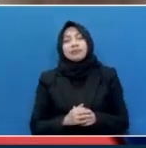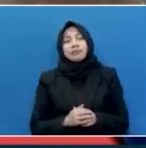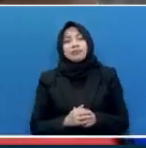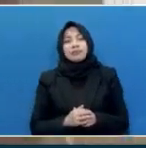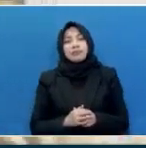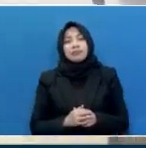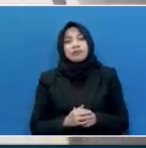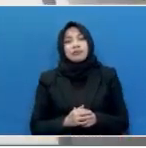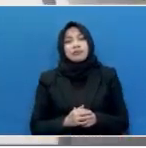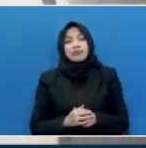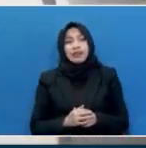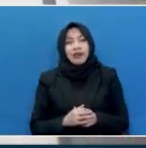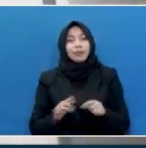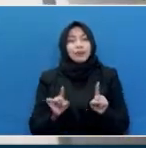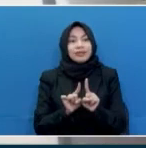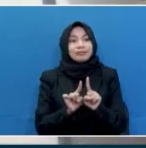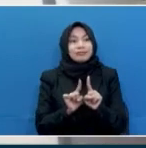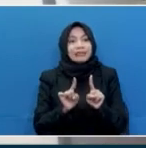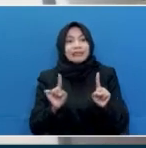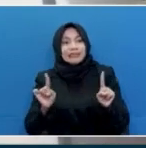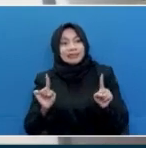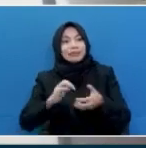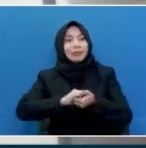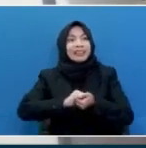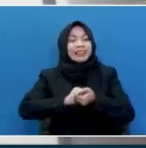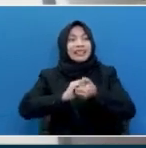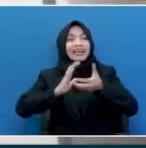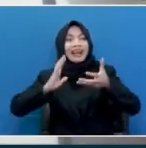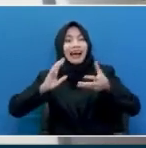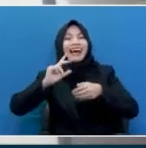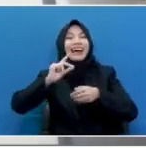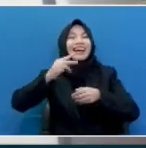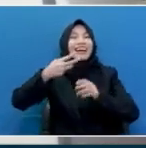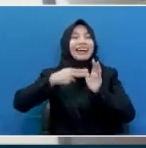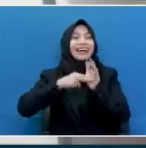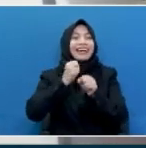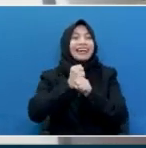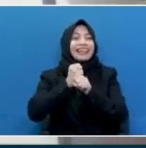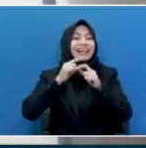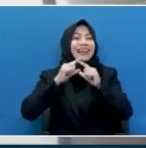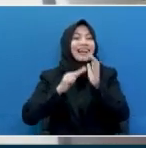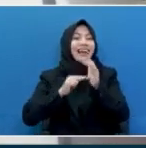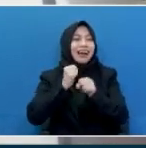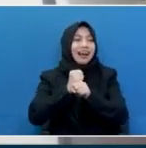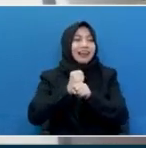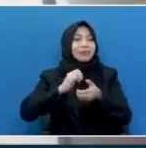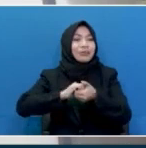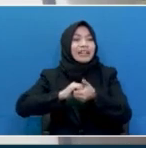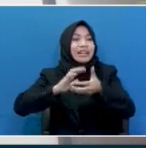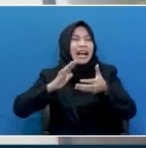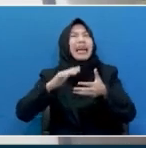ee perenggangan Itu adalah sebuah bahasa politik yang dalam konteks sekarang merupakan bentuk bahasa simbolik yang keras Gitu